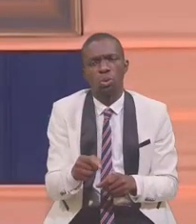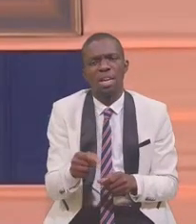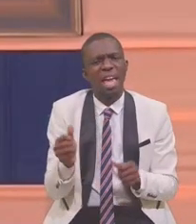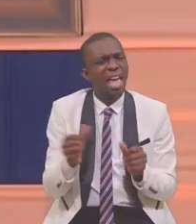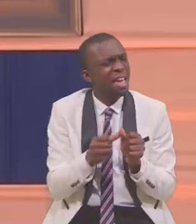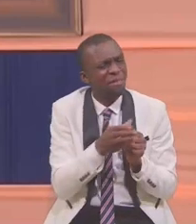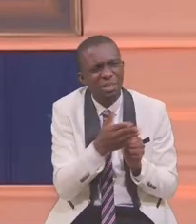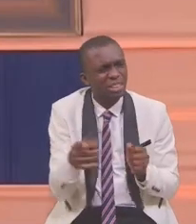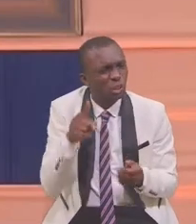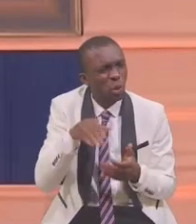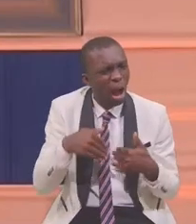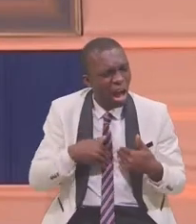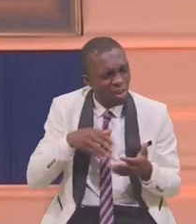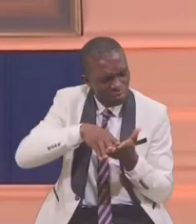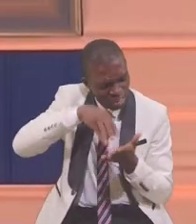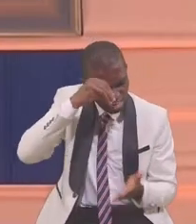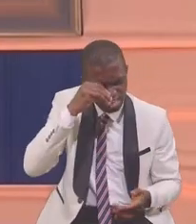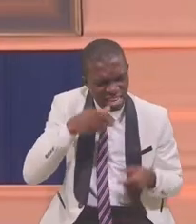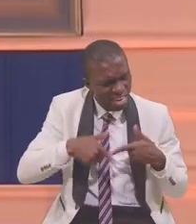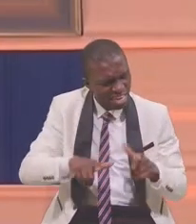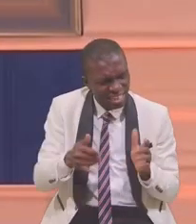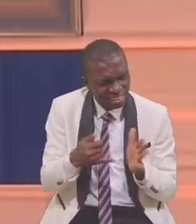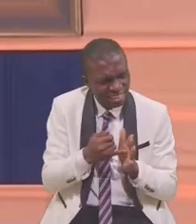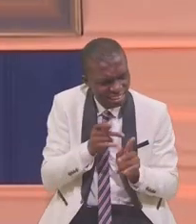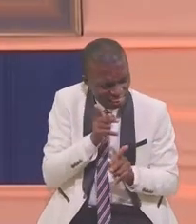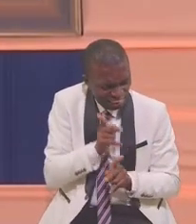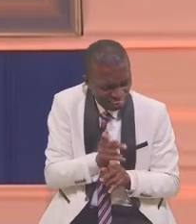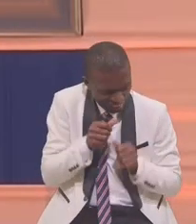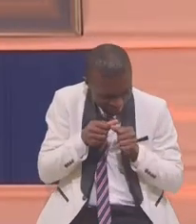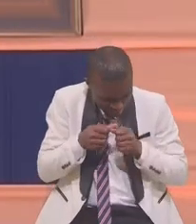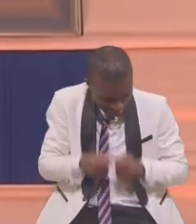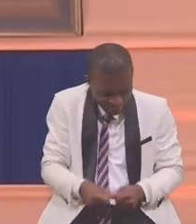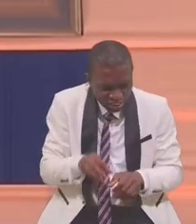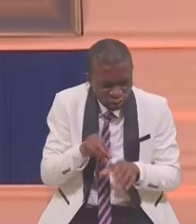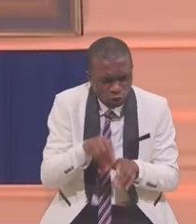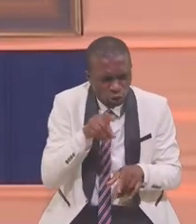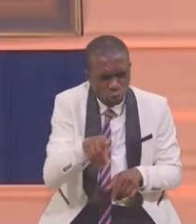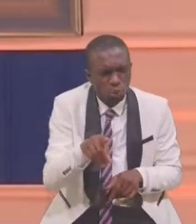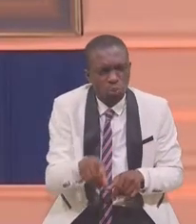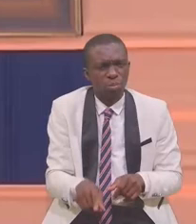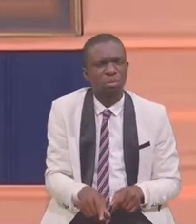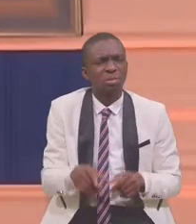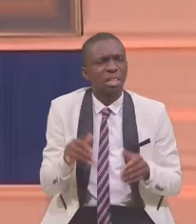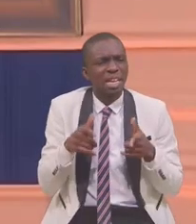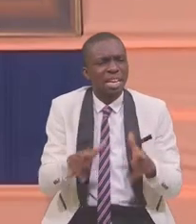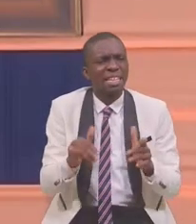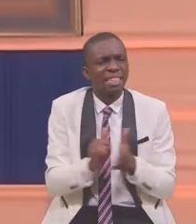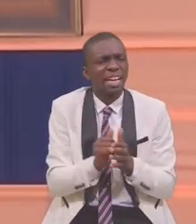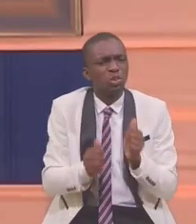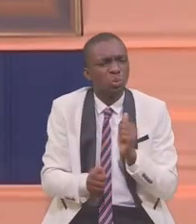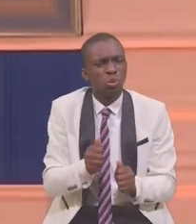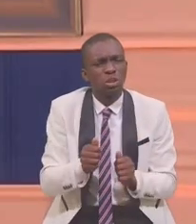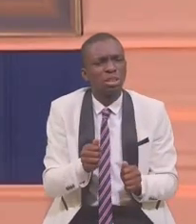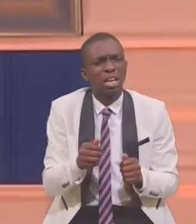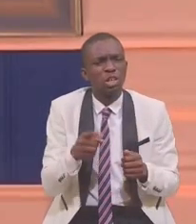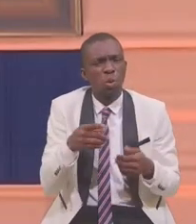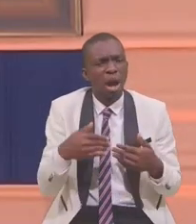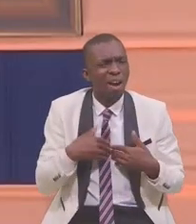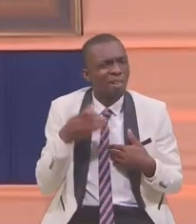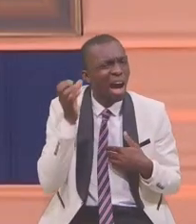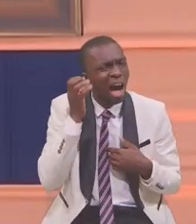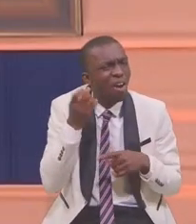avez expérimenté, que cela demeure en vous. Que ce que vous avez entendu dès le commencement demeure en vous.